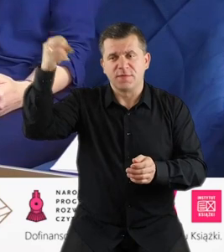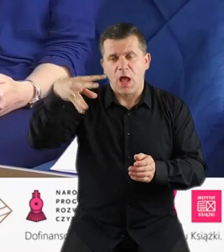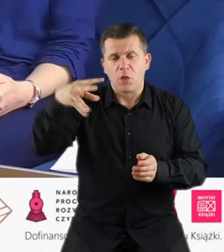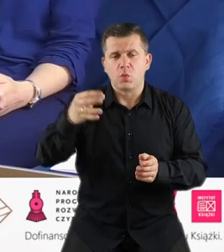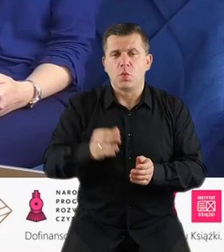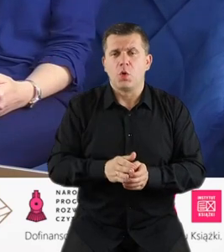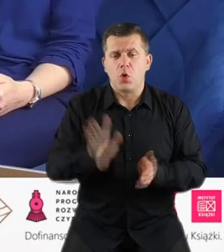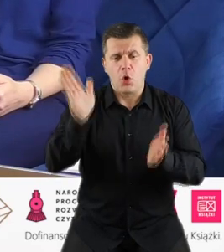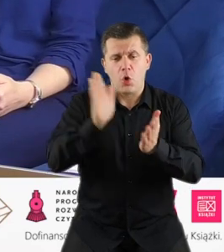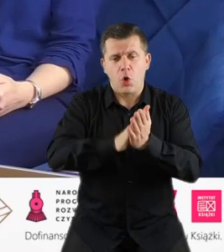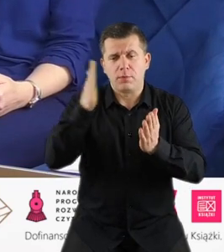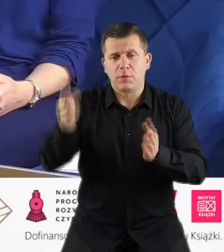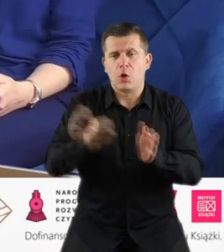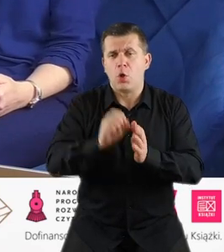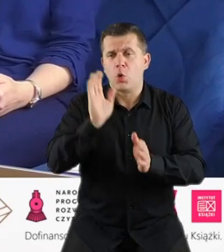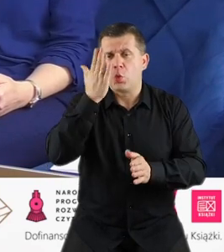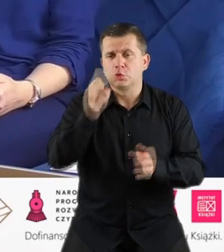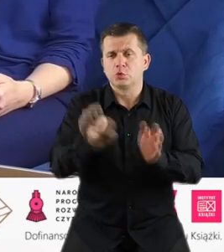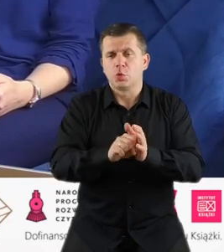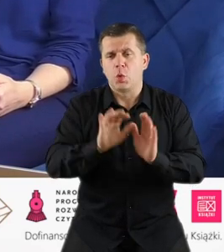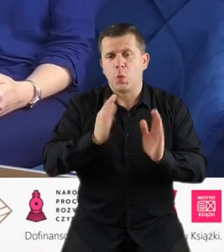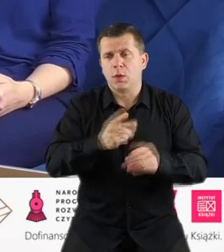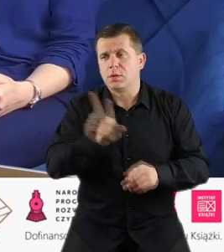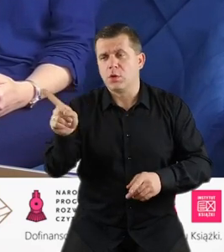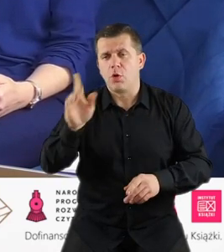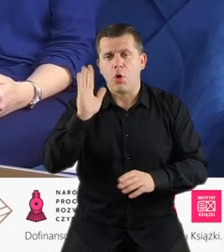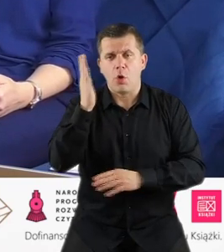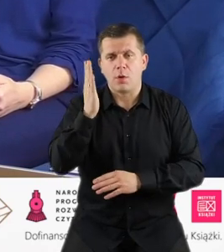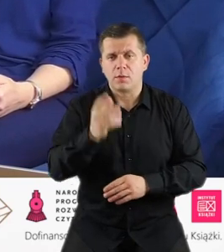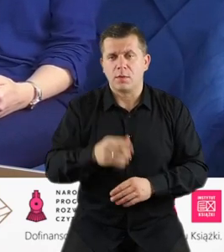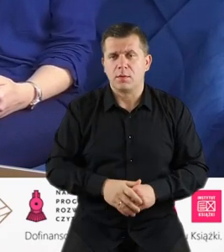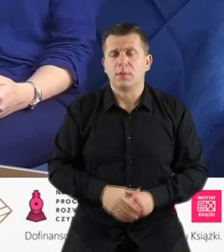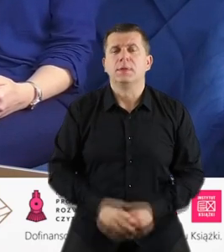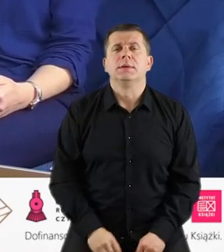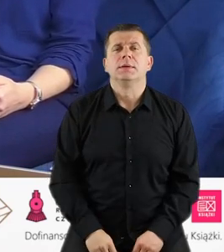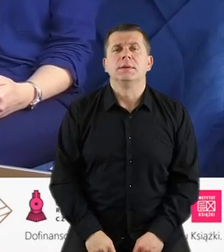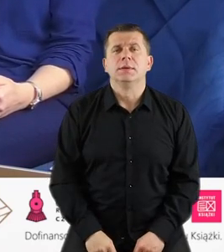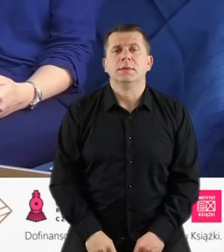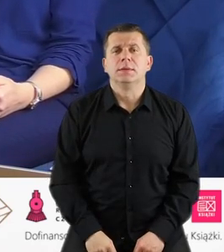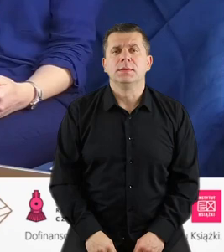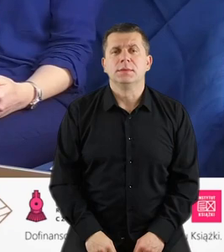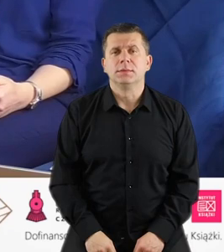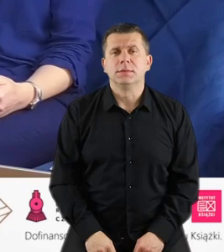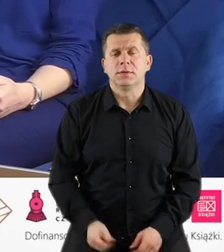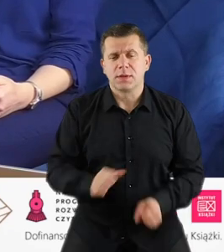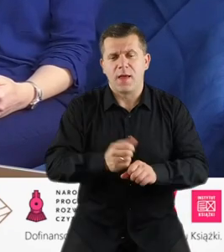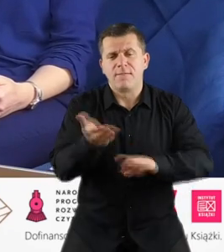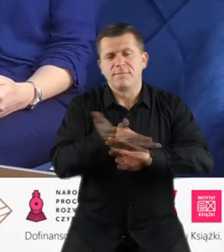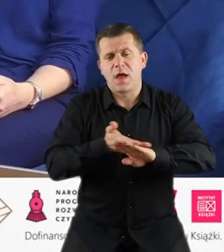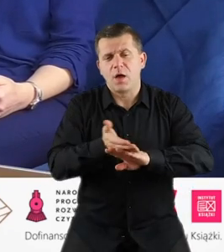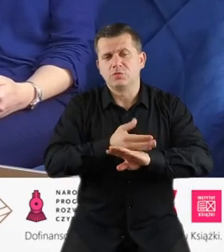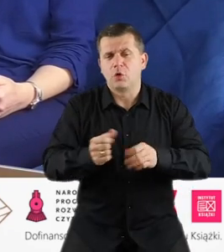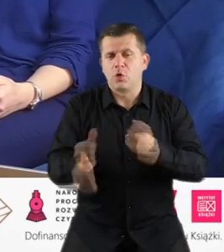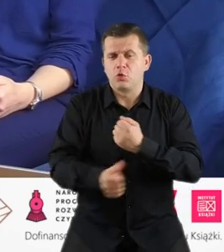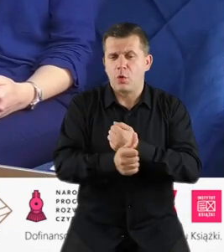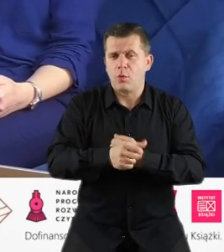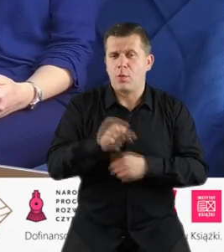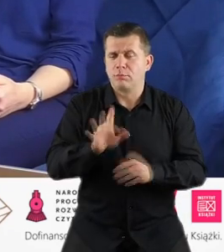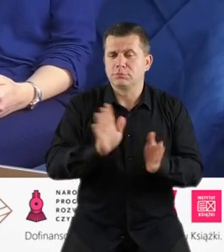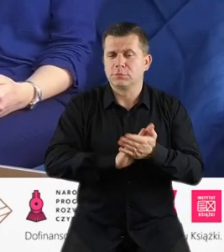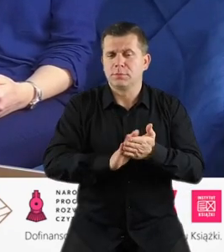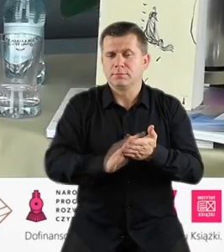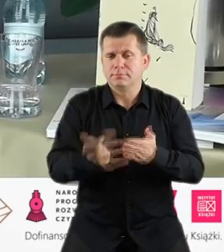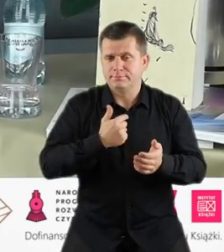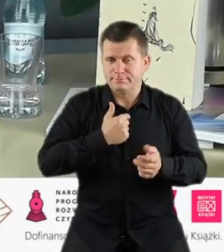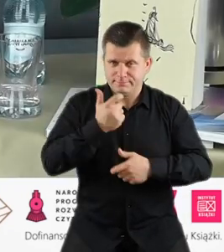odbite od lustra, prawda? W stronę okna. Fałszowane są to dokumenty. Jest, przepraszam, to już jest moje